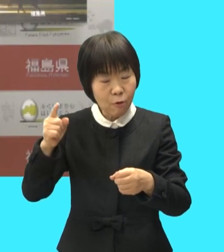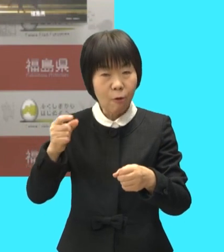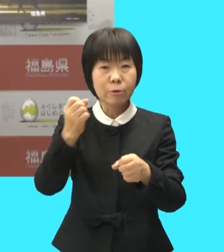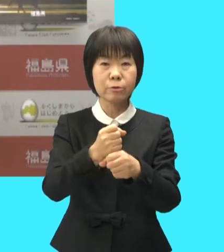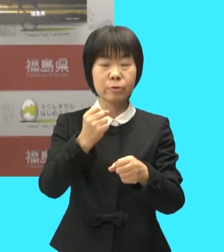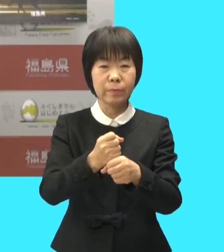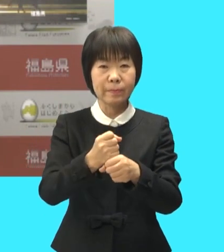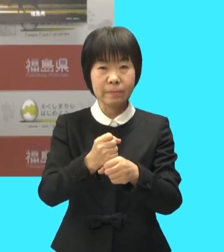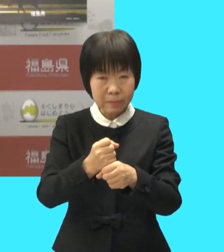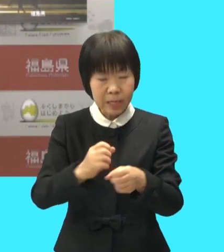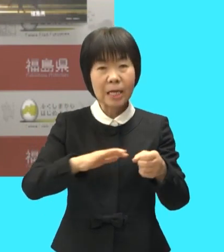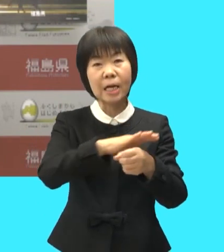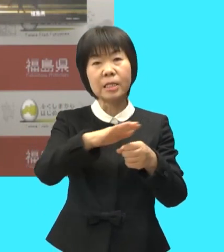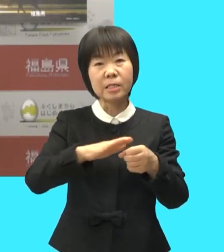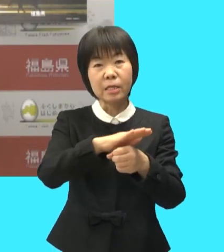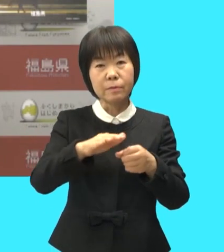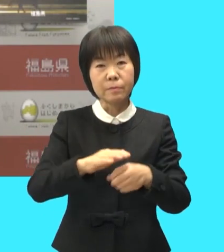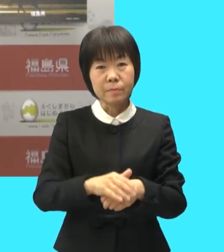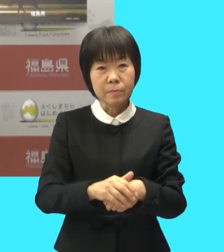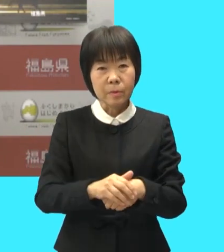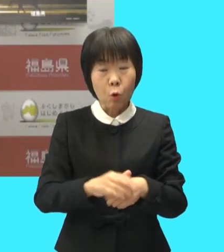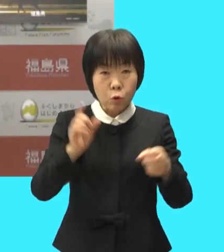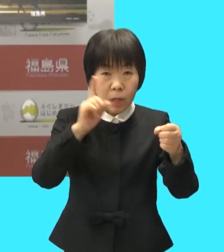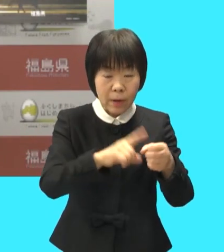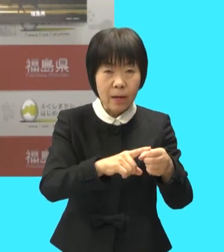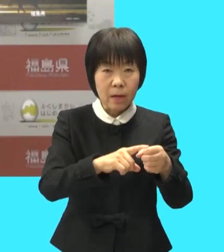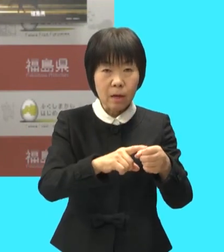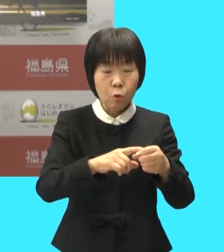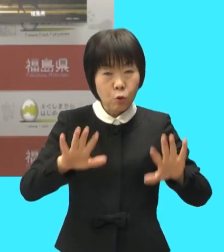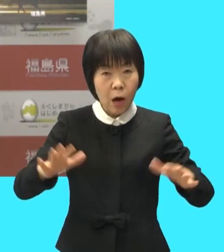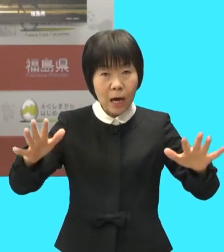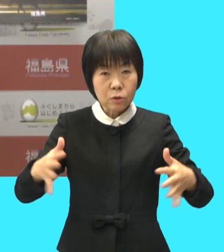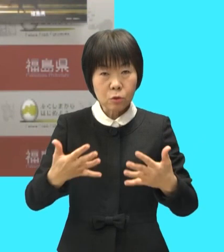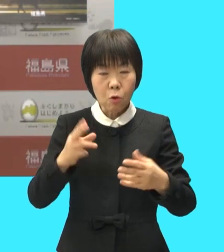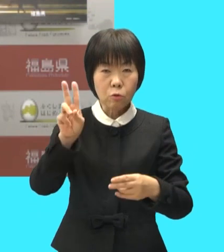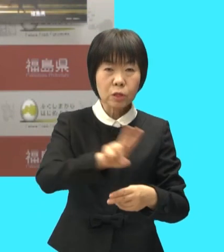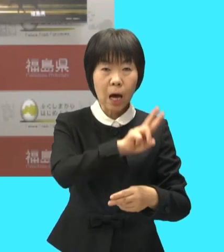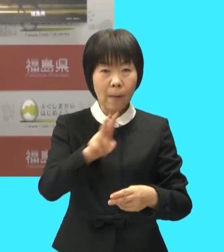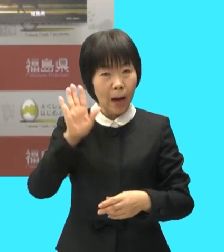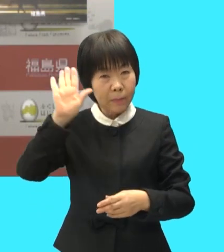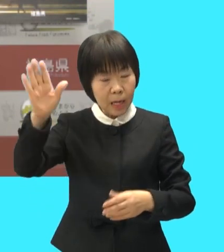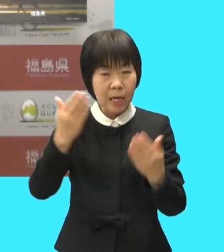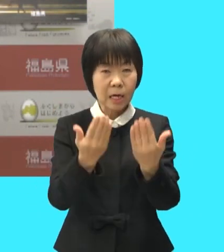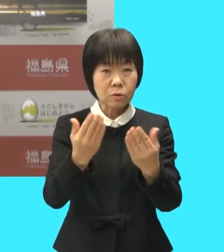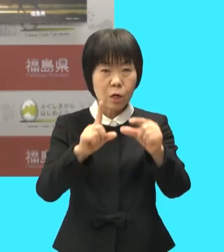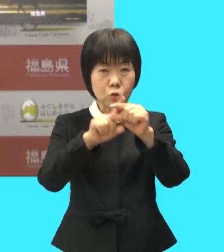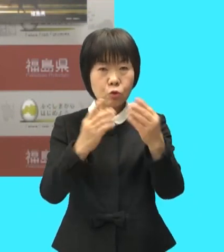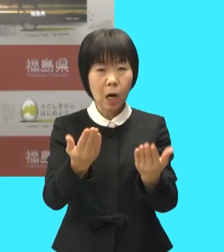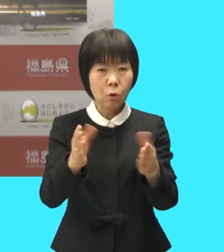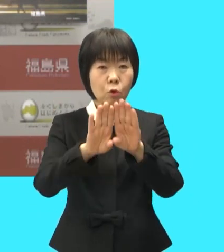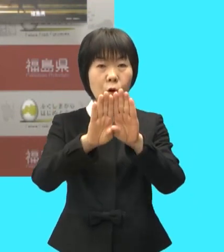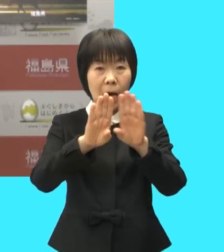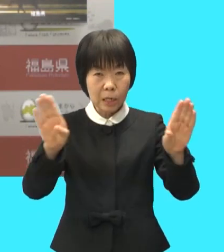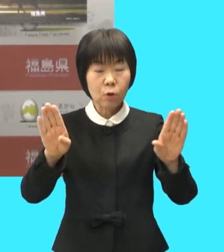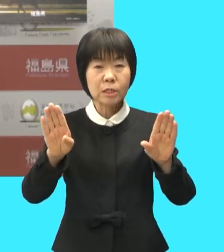を築いていくことが大切です。このためこの春の双葉未来学園中学校の開校